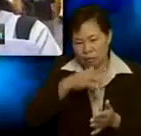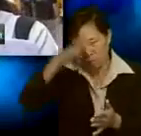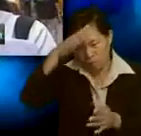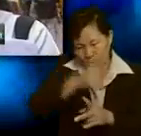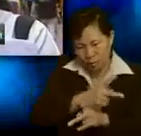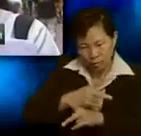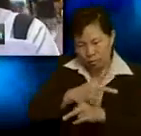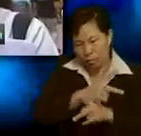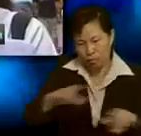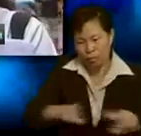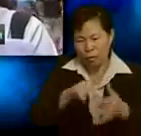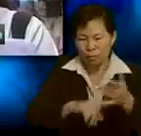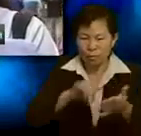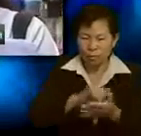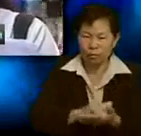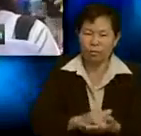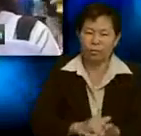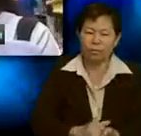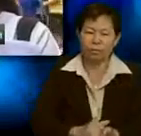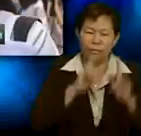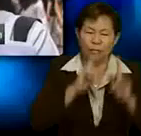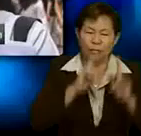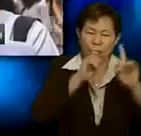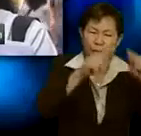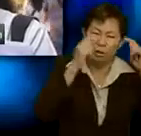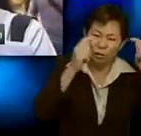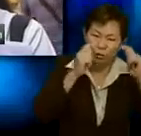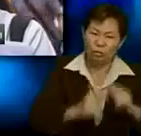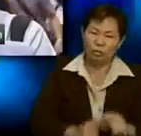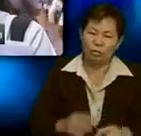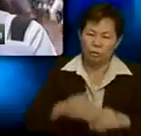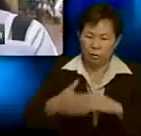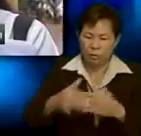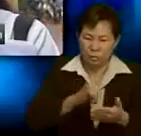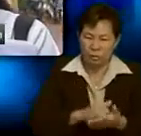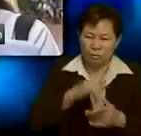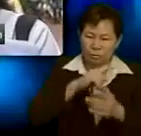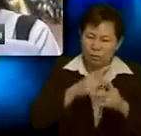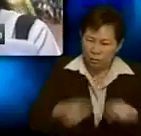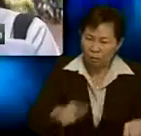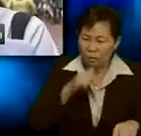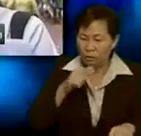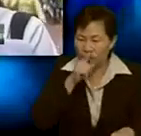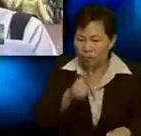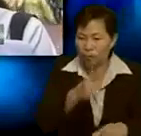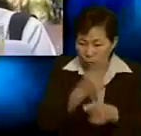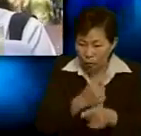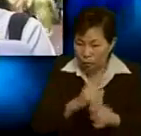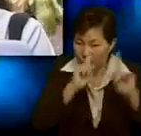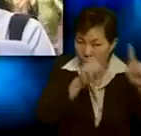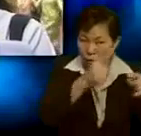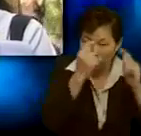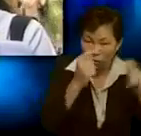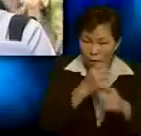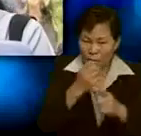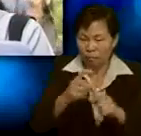tak mengawasi dia orang buat apa semua kan. Don't just anak-anak dia cakap nak pergi tuition ke apa, don't just lepas je. Tapi dia orang tak pasti betul ke dia pergi